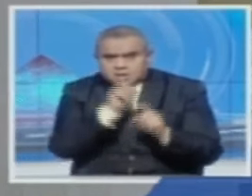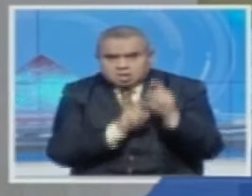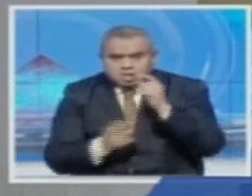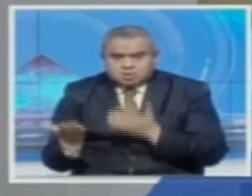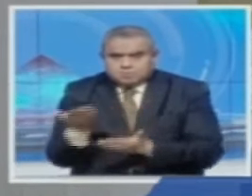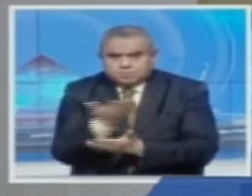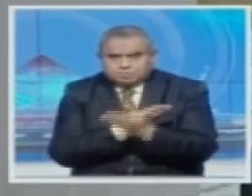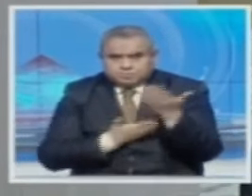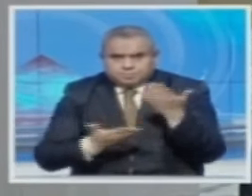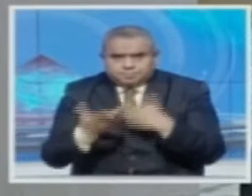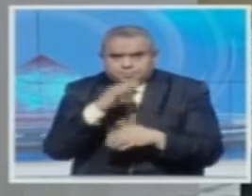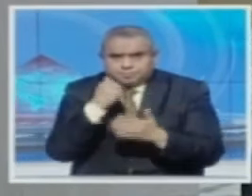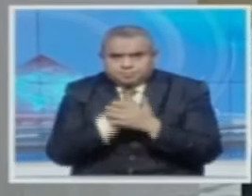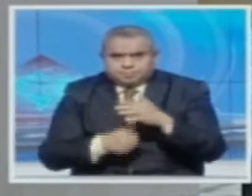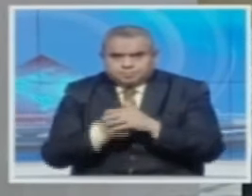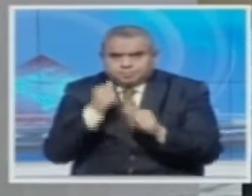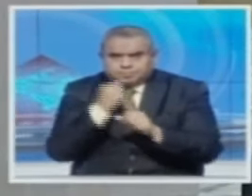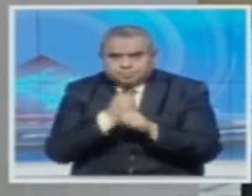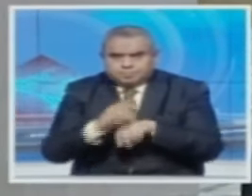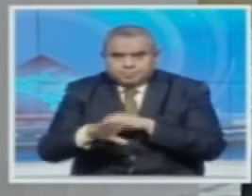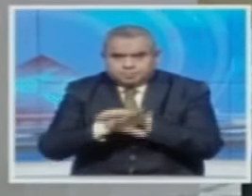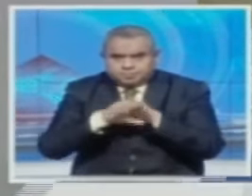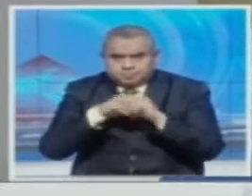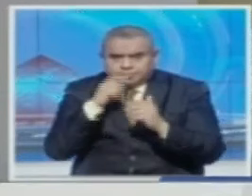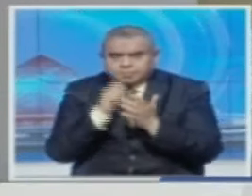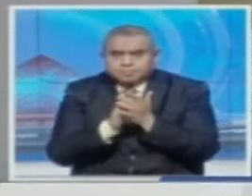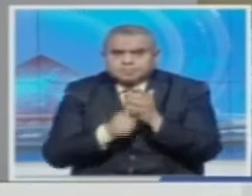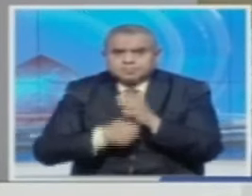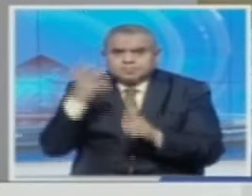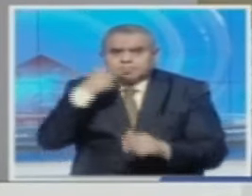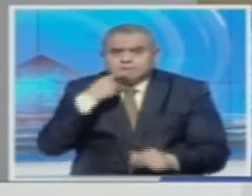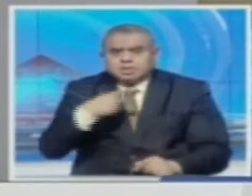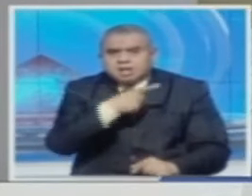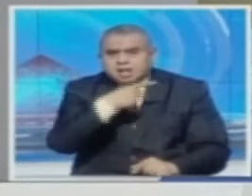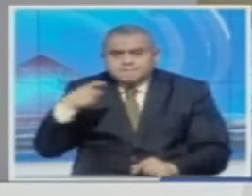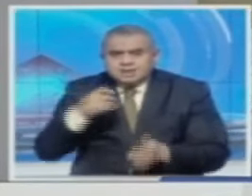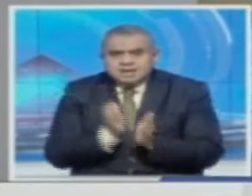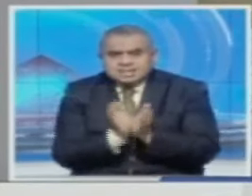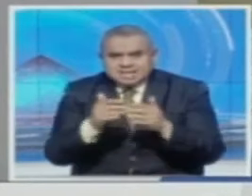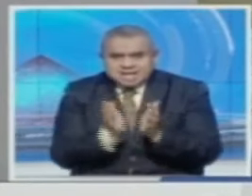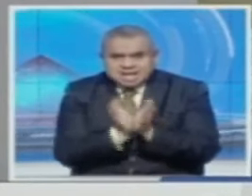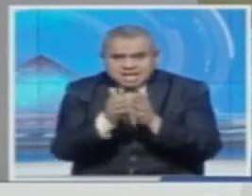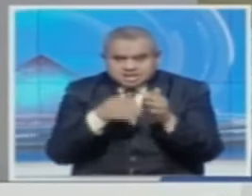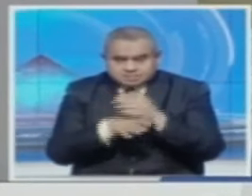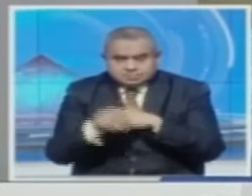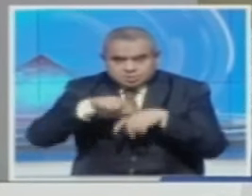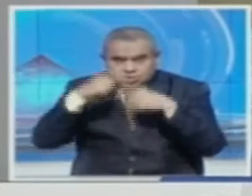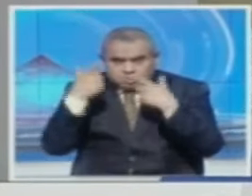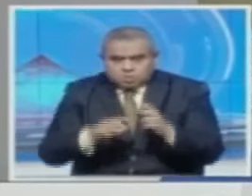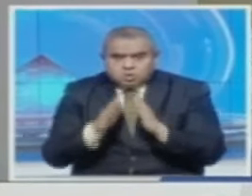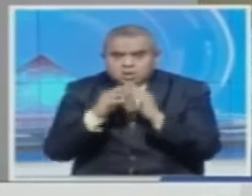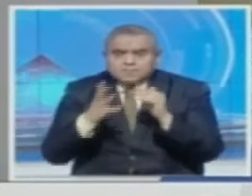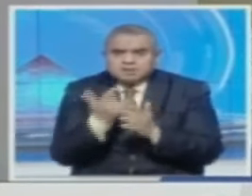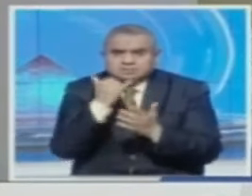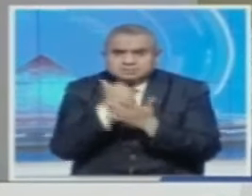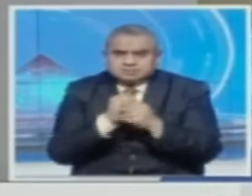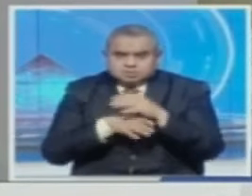جميع المتحاورين هنا على أن التعددية الحزبية ووجود أكثر من 100 حزب سياسي في مصر هو ظاهرة صحية، ولكن